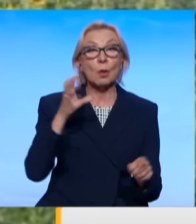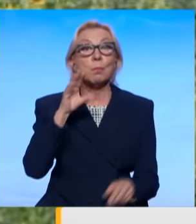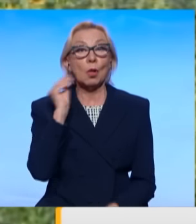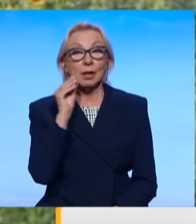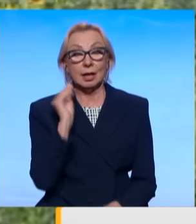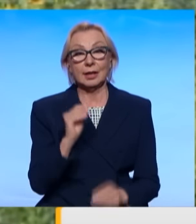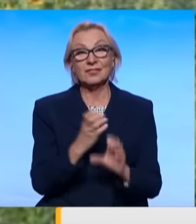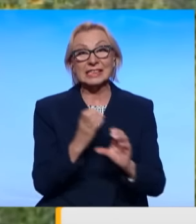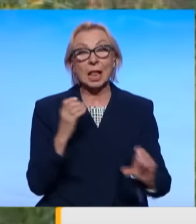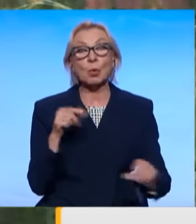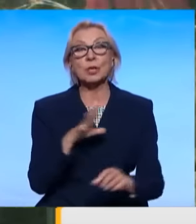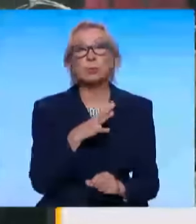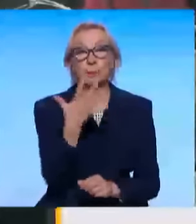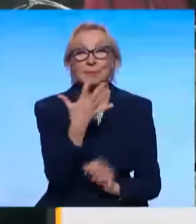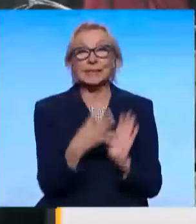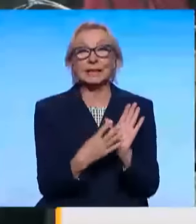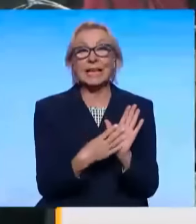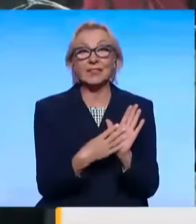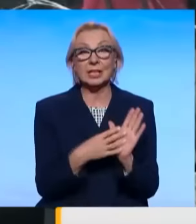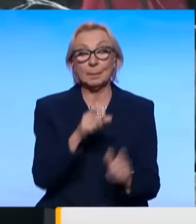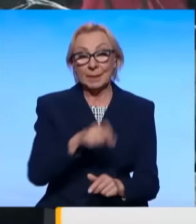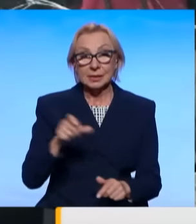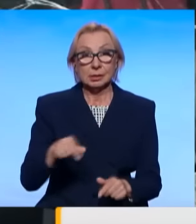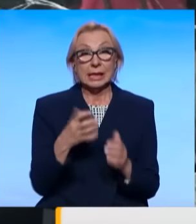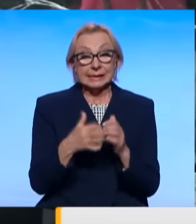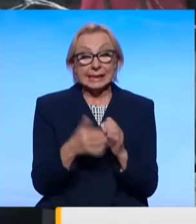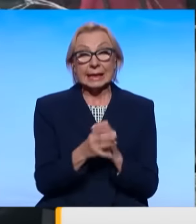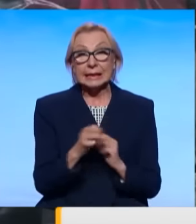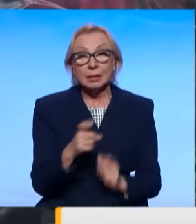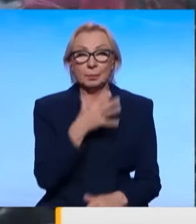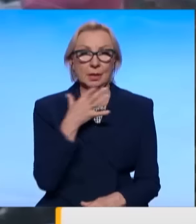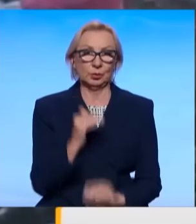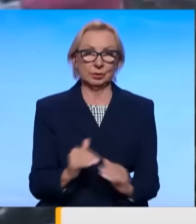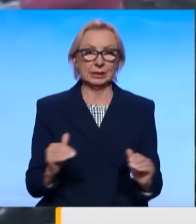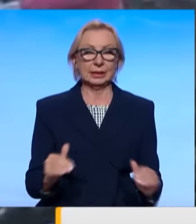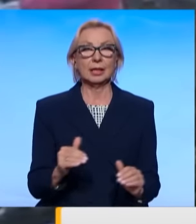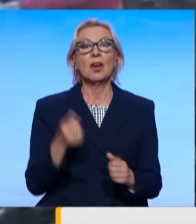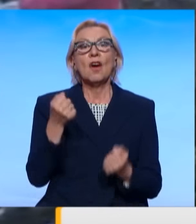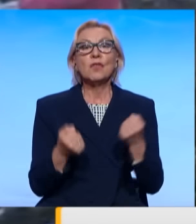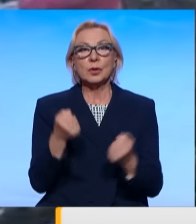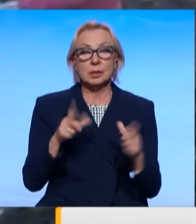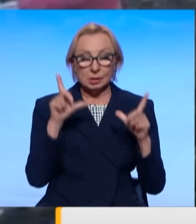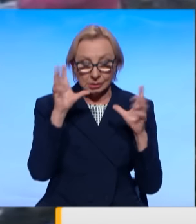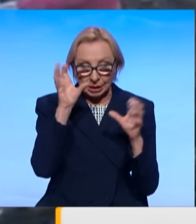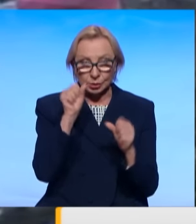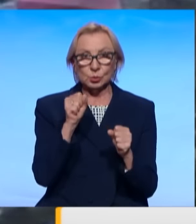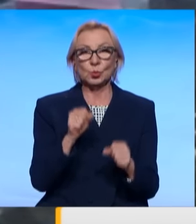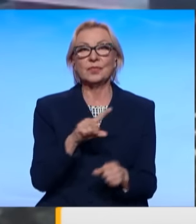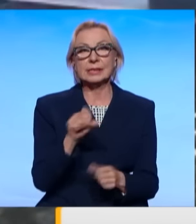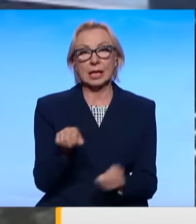було 59 пасажирів, серед них багато дітей. Румунська поліція повідомила, що водій заснув за